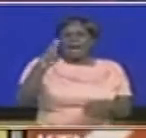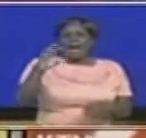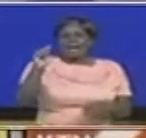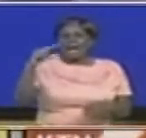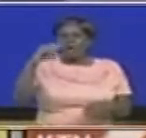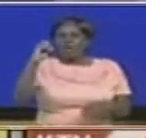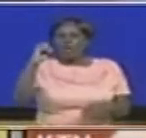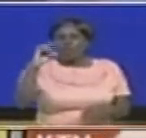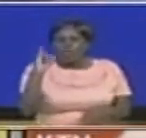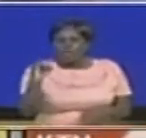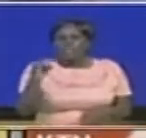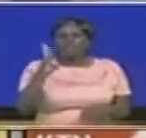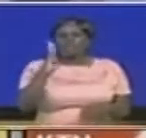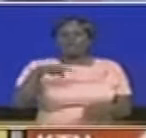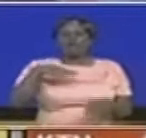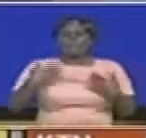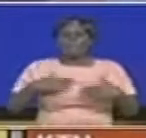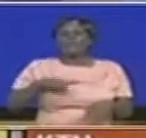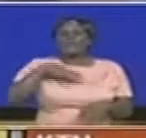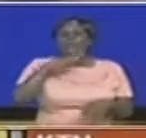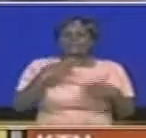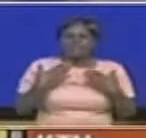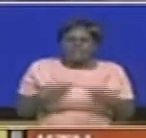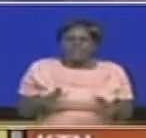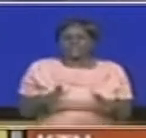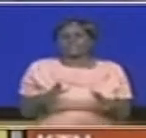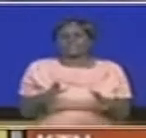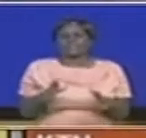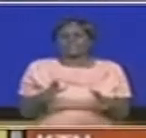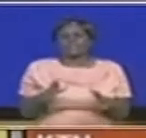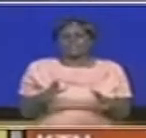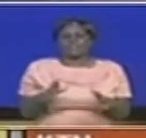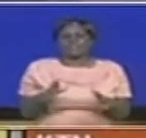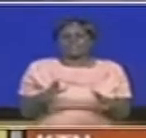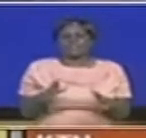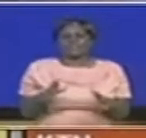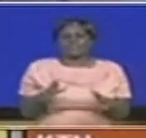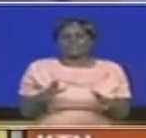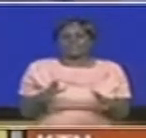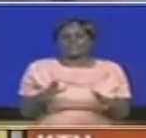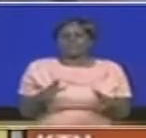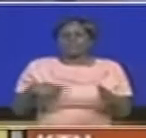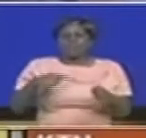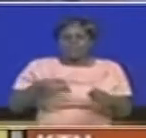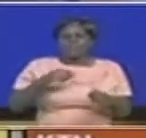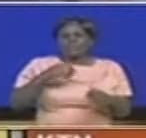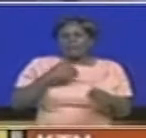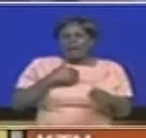watu wanne. Tulipata na kibao cha shida baada ya wenzetu Turkana walienda Wasorongai na kaunda ganga watu